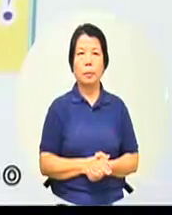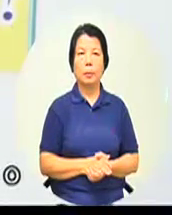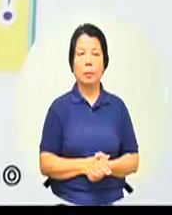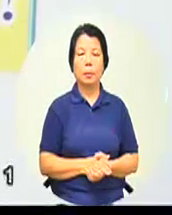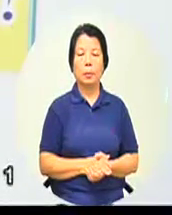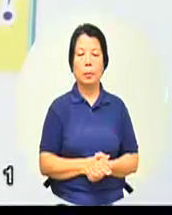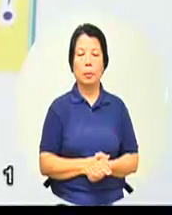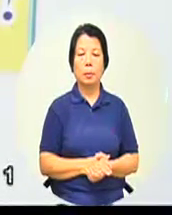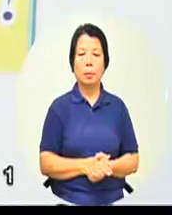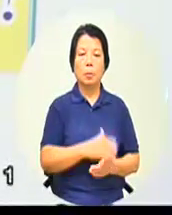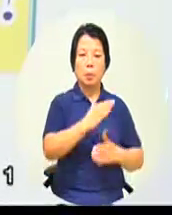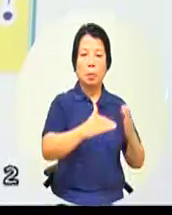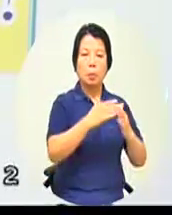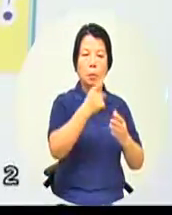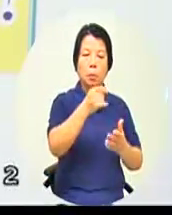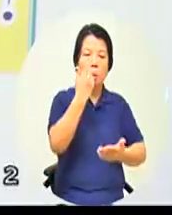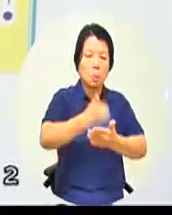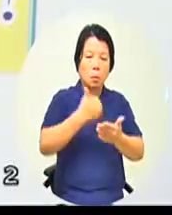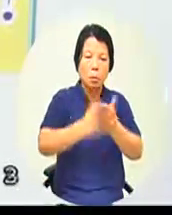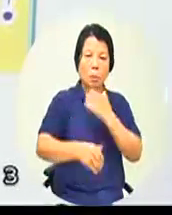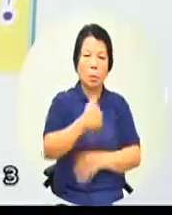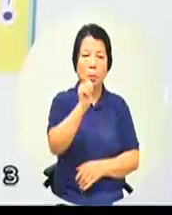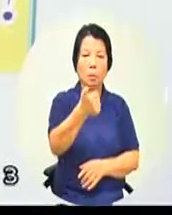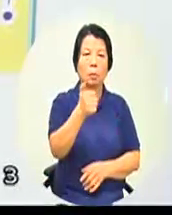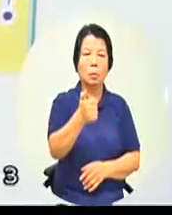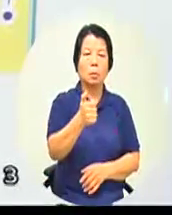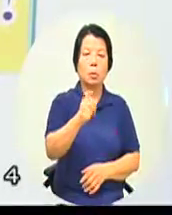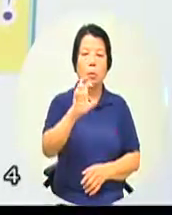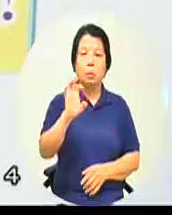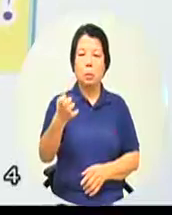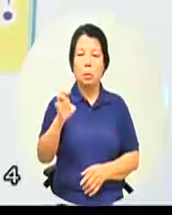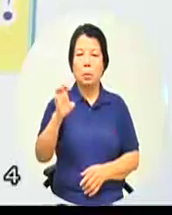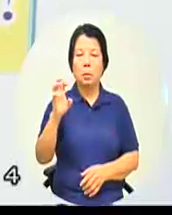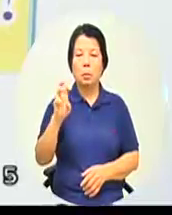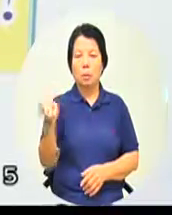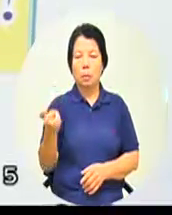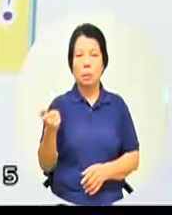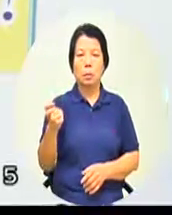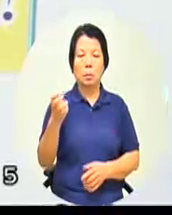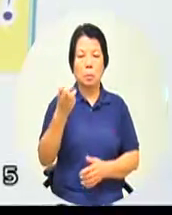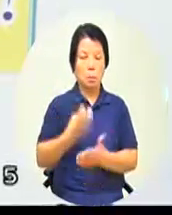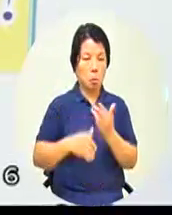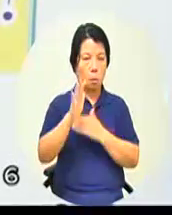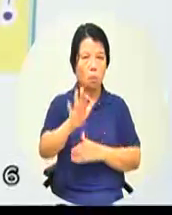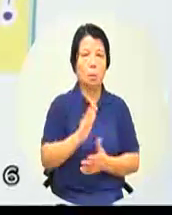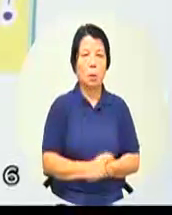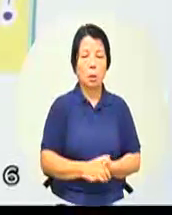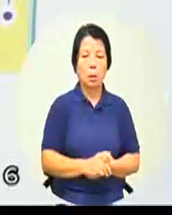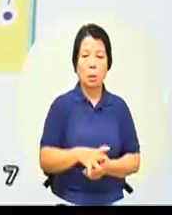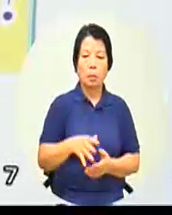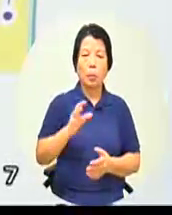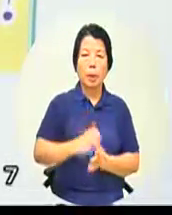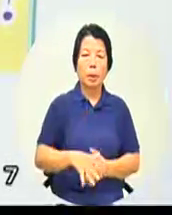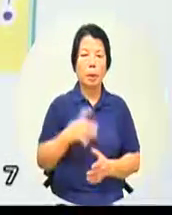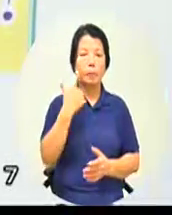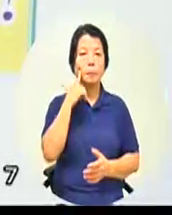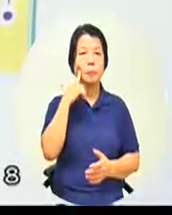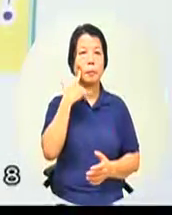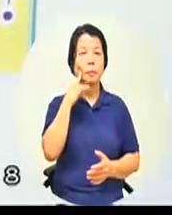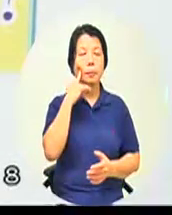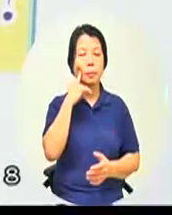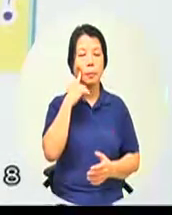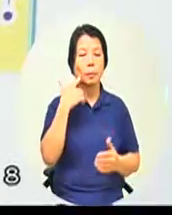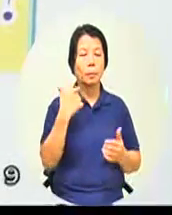一个学校还有存钱，存50万，后存40万，后存30万呢？你可以把家长的营养午餐的